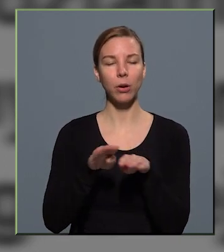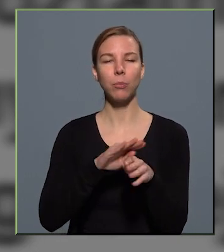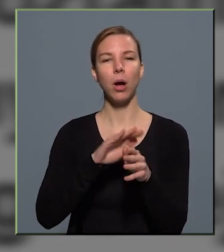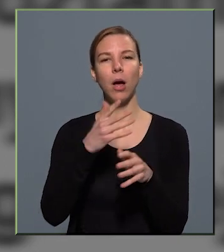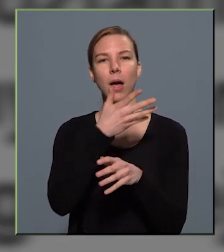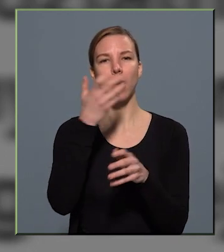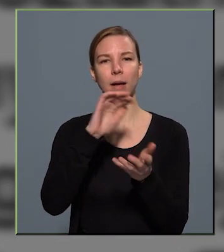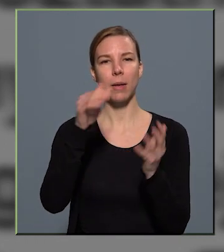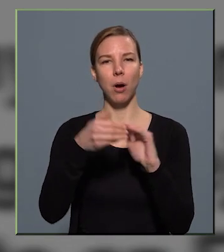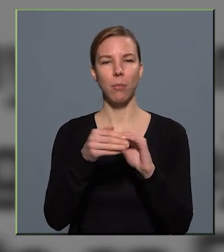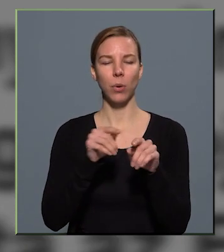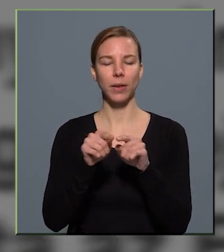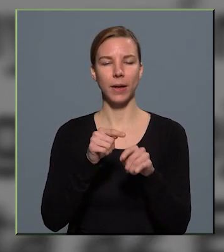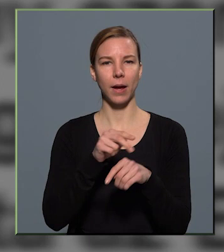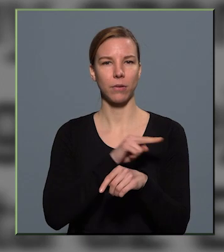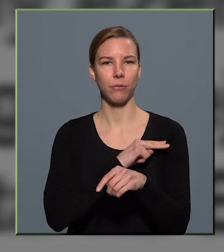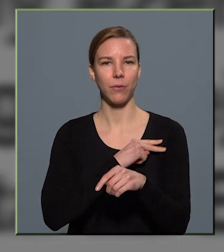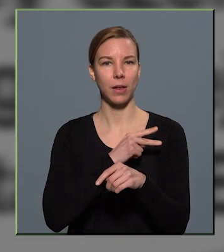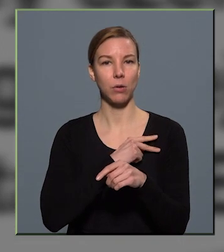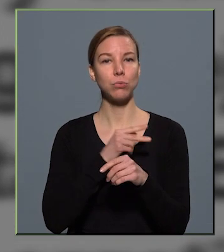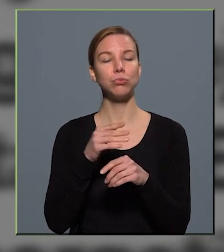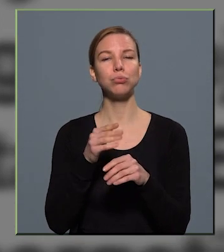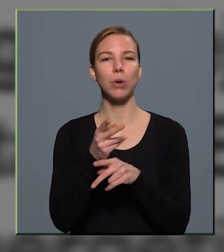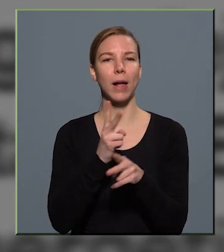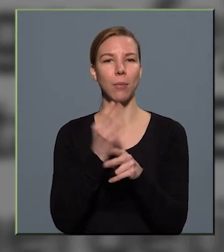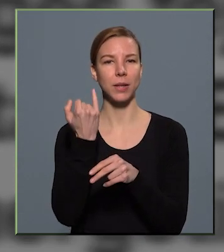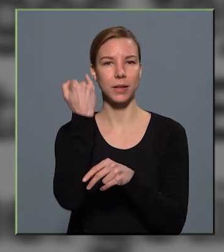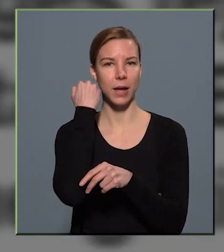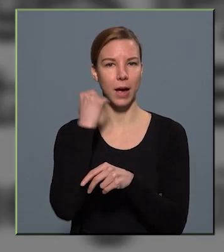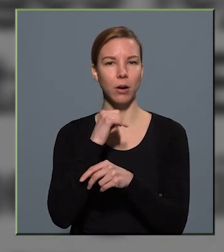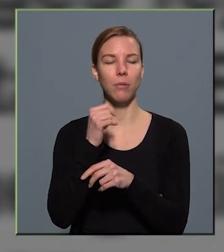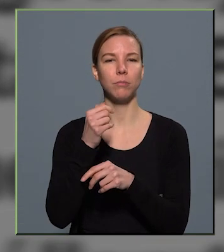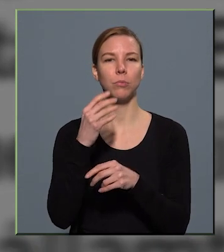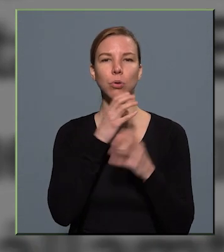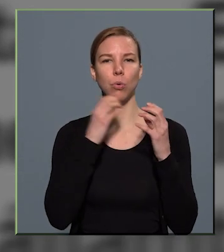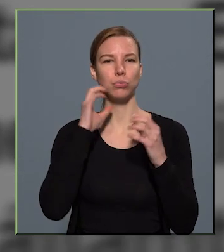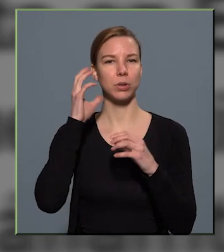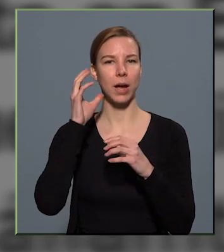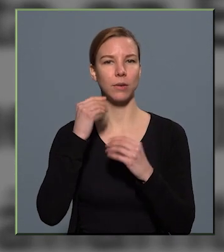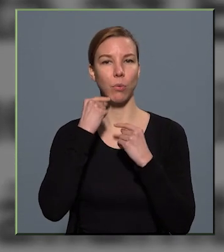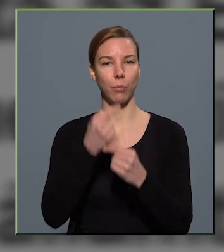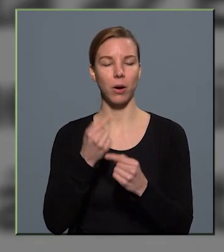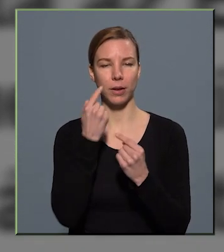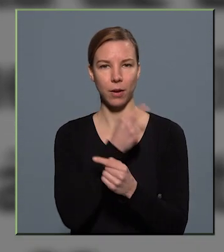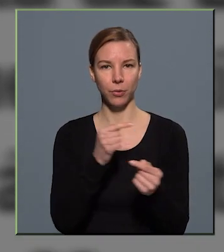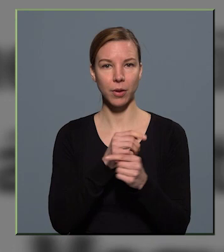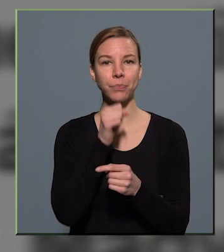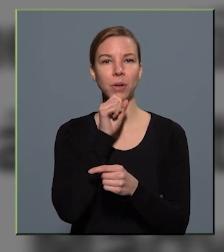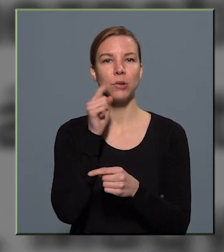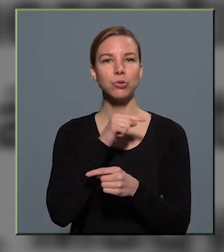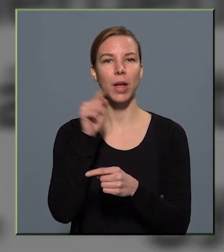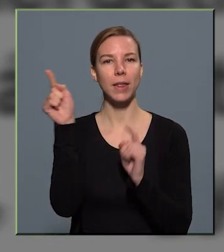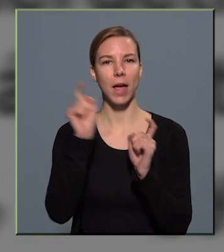klímapolitikáért felelős államtitkára a Kossuth Rádió Jó reggelt Magyarország című adásában. Steiner Attila szerint